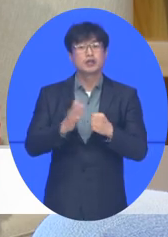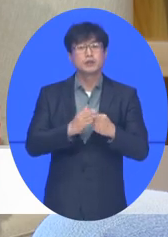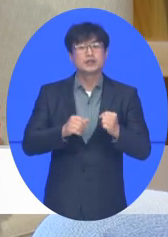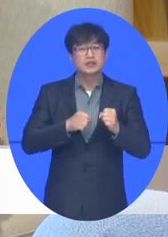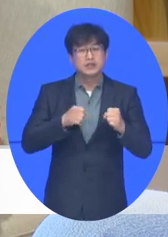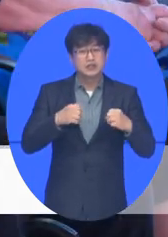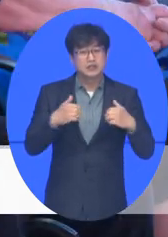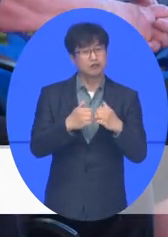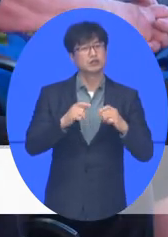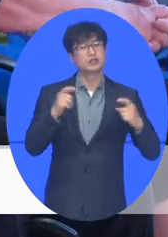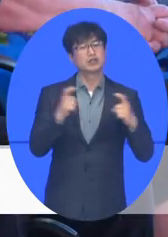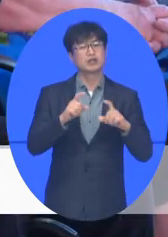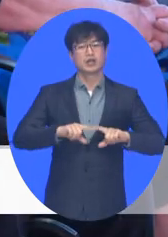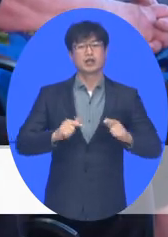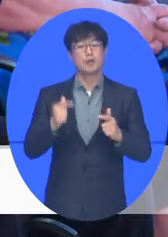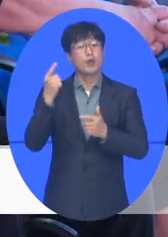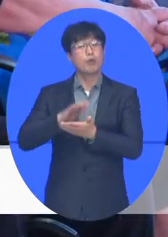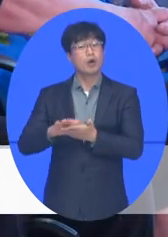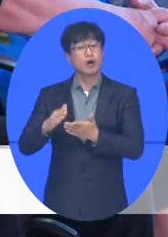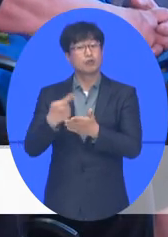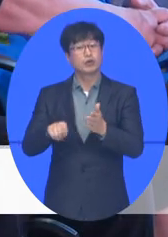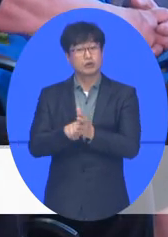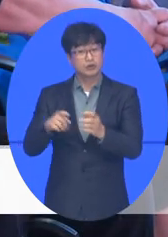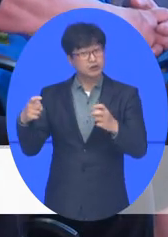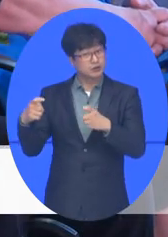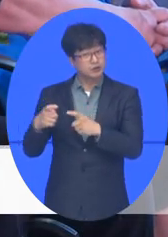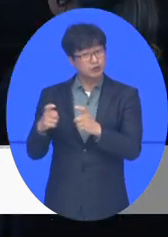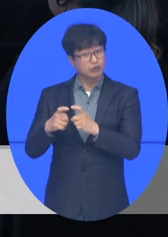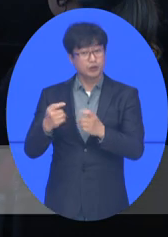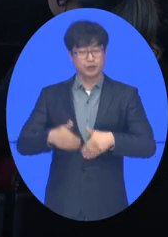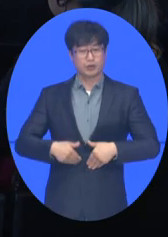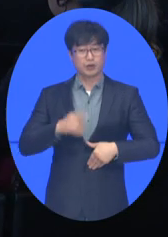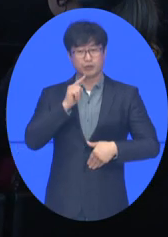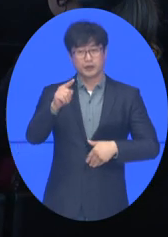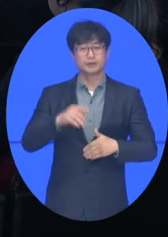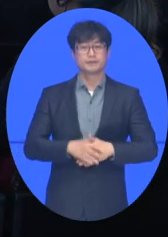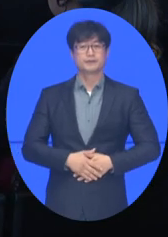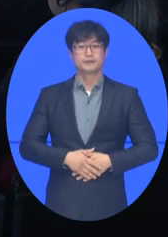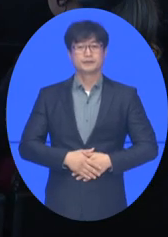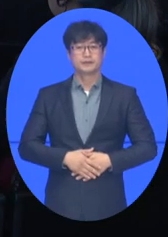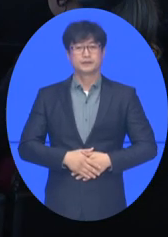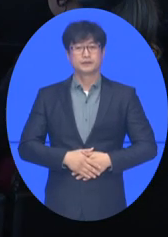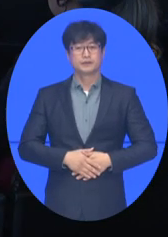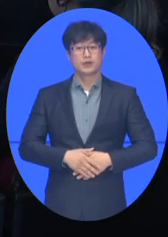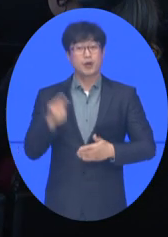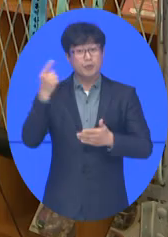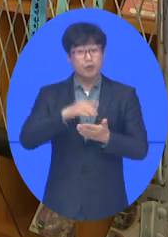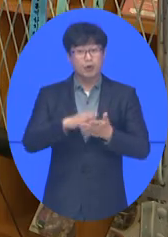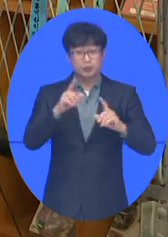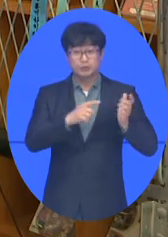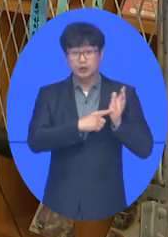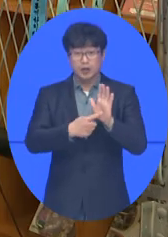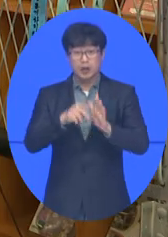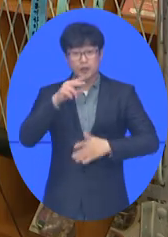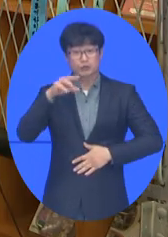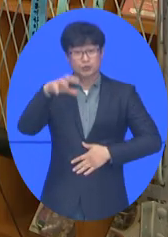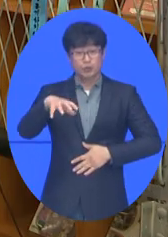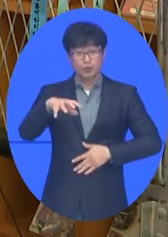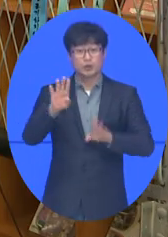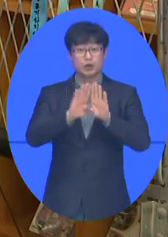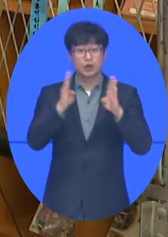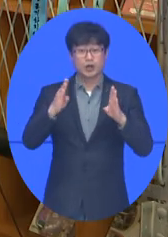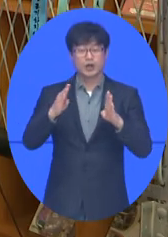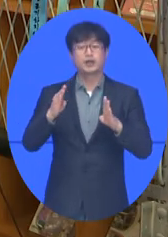아닌 평화를 위해 싸워야 한다며 예술이 버팀목이 되길 희망한다고 전했습니다. 평화의 상징 파주에서 열린